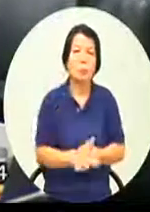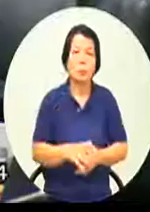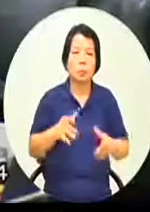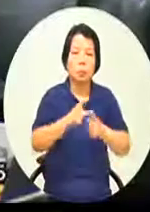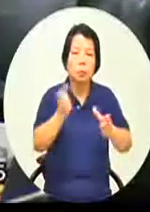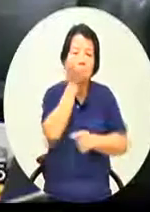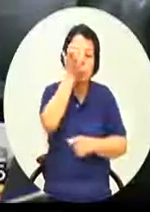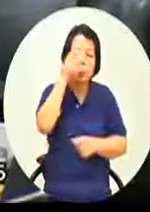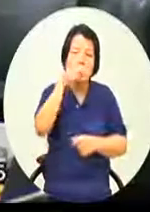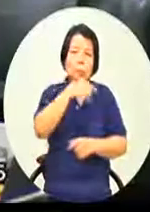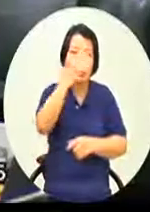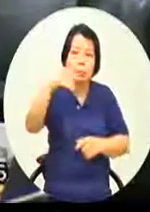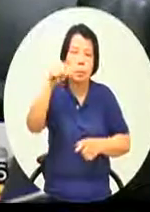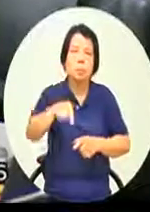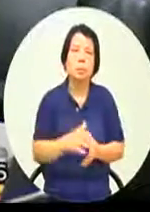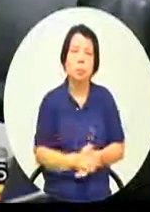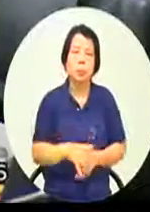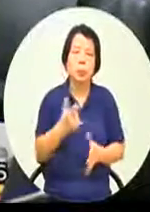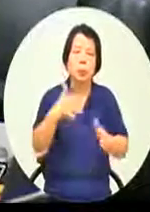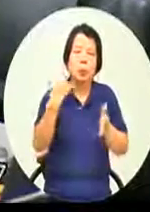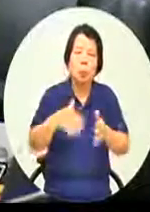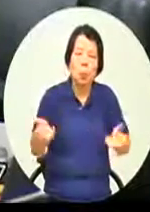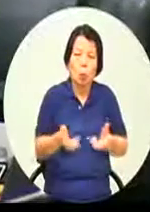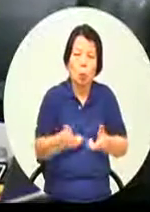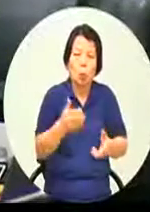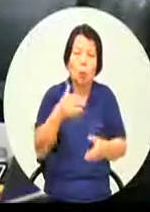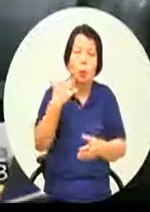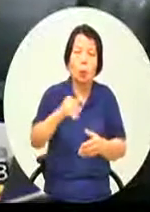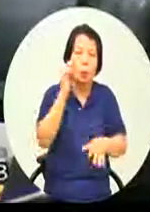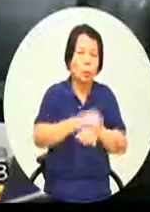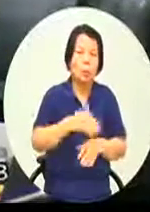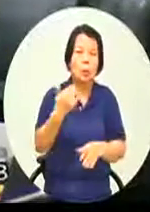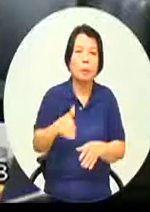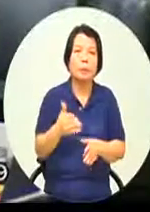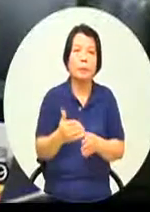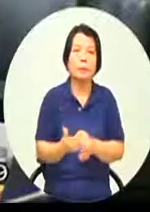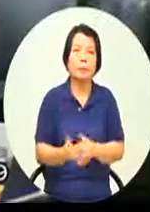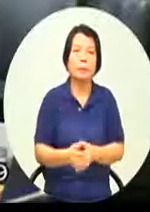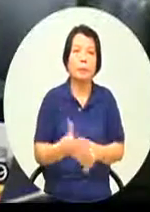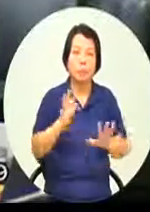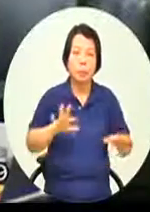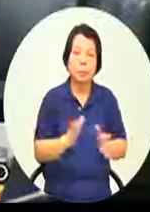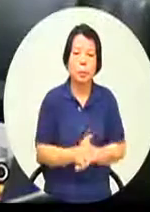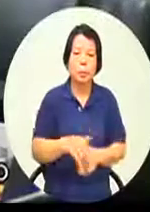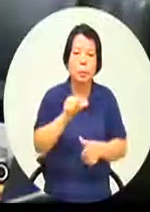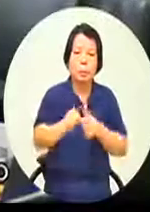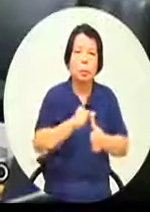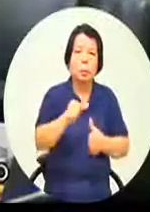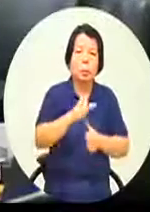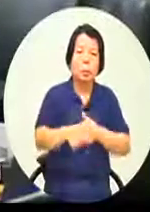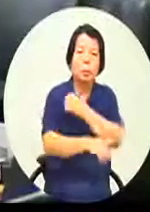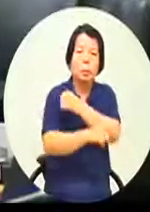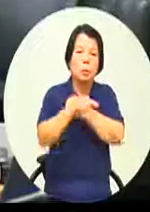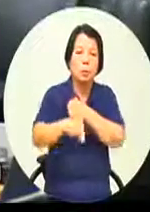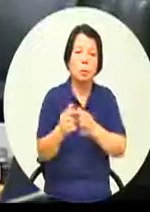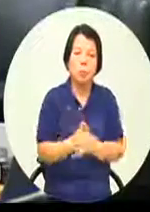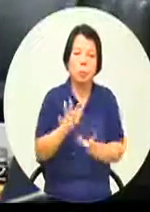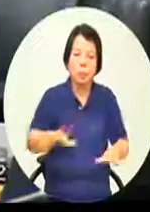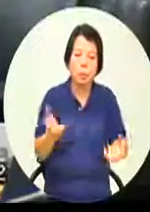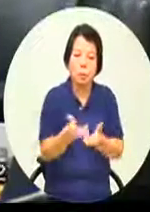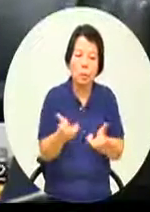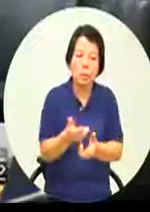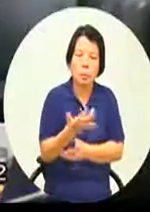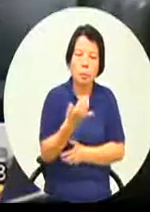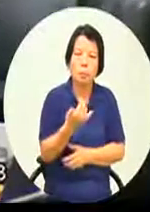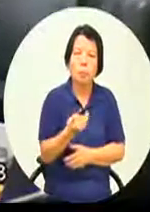山地区哦，目前还有哪些未完成的治洪池？那我想了解的哦，包括我们吴家伟的治洪池到底工期是如何？那还